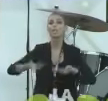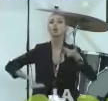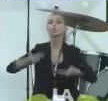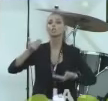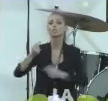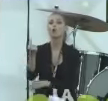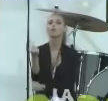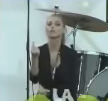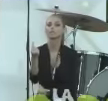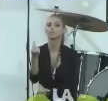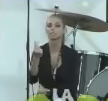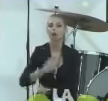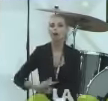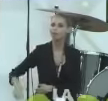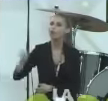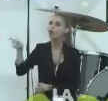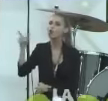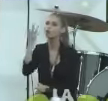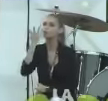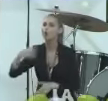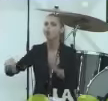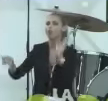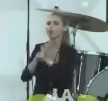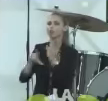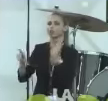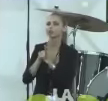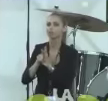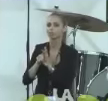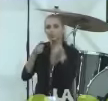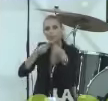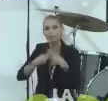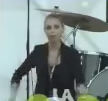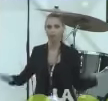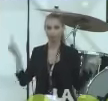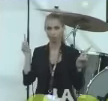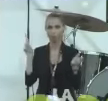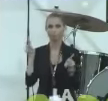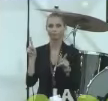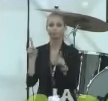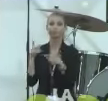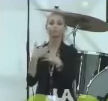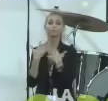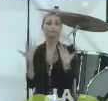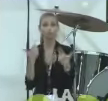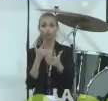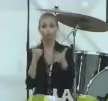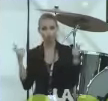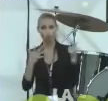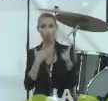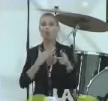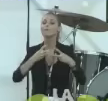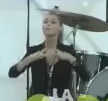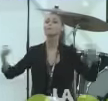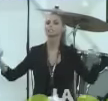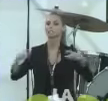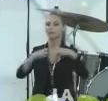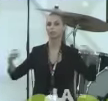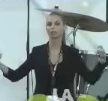e quella è la legge che noi dobbiamo osservare, e non c'è niente di diverso, non c'è alcuna